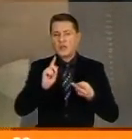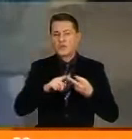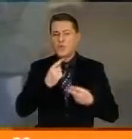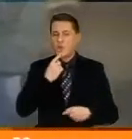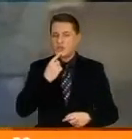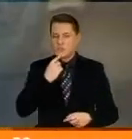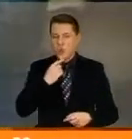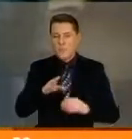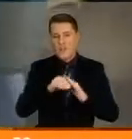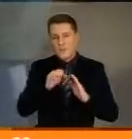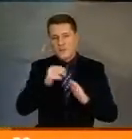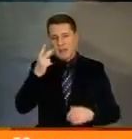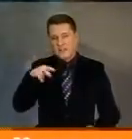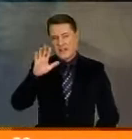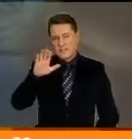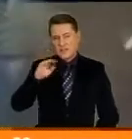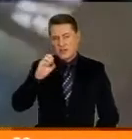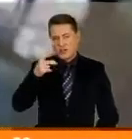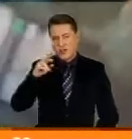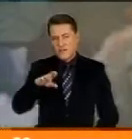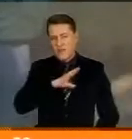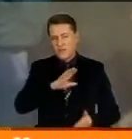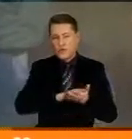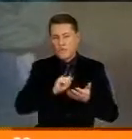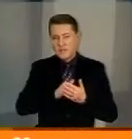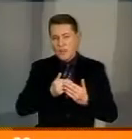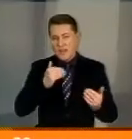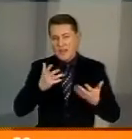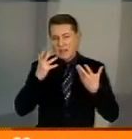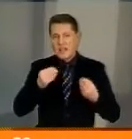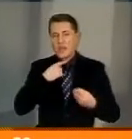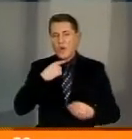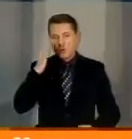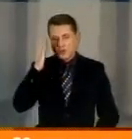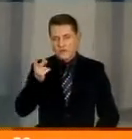спроби. Вибори 25 жовтня були зірвані у переддень голосування.